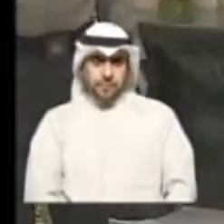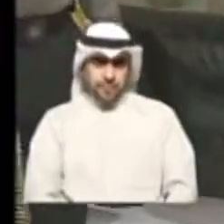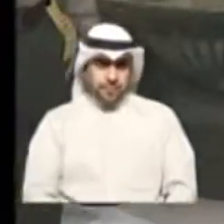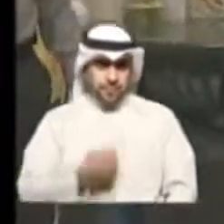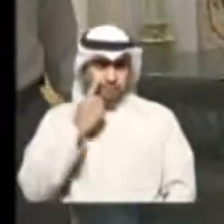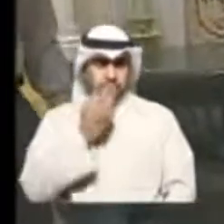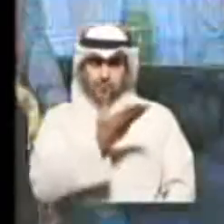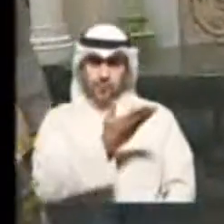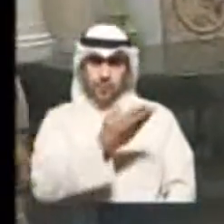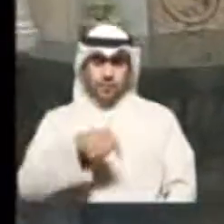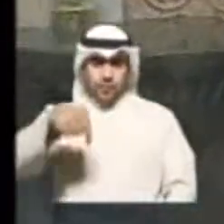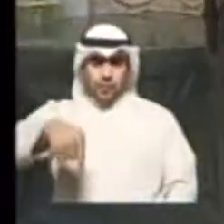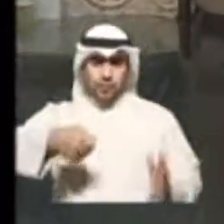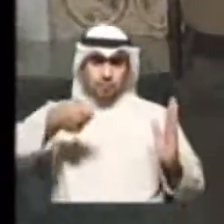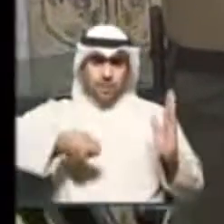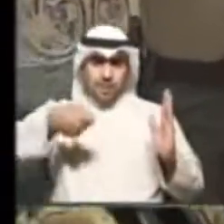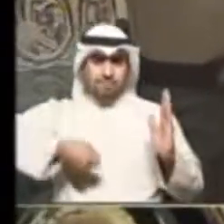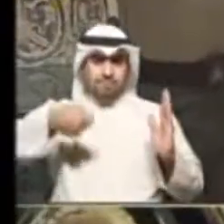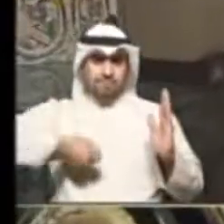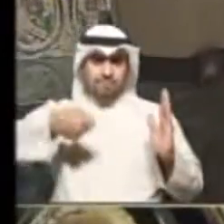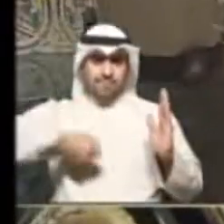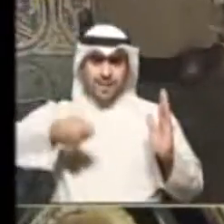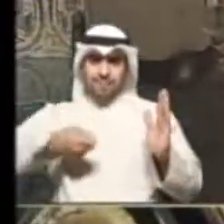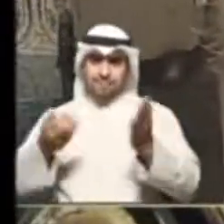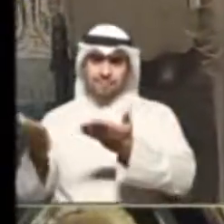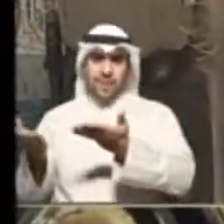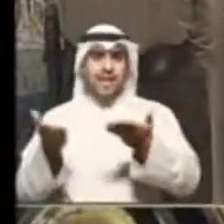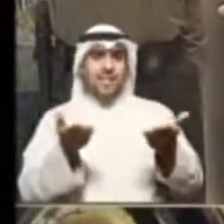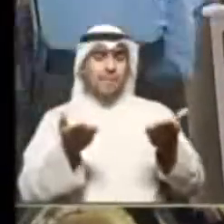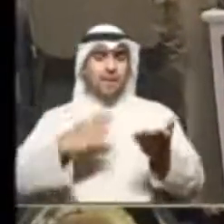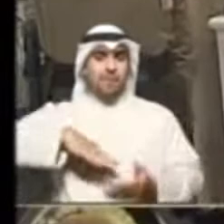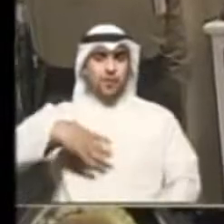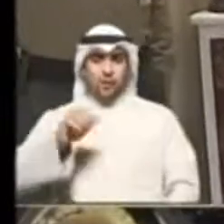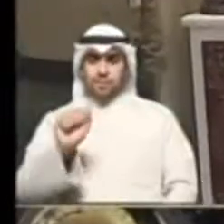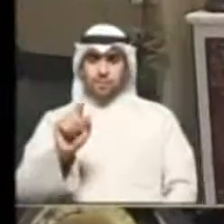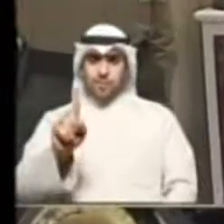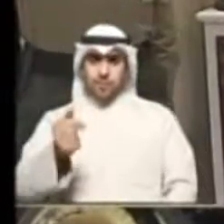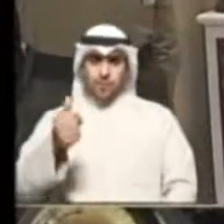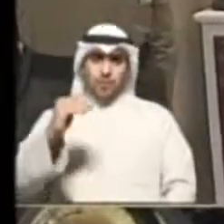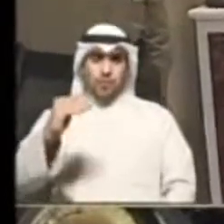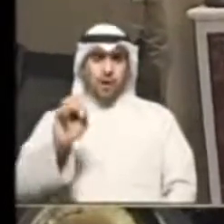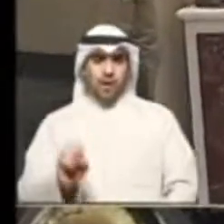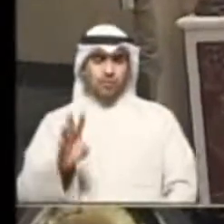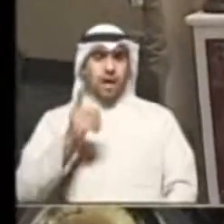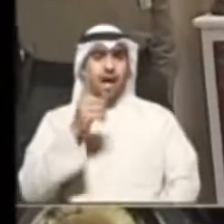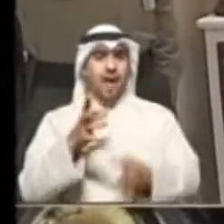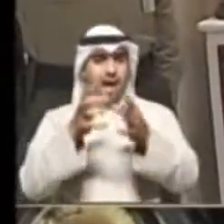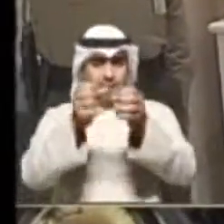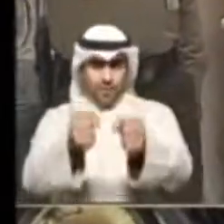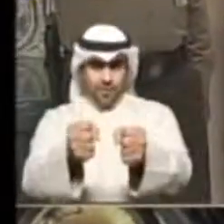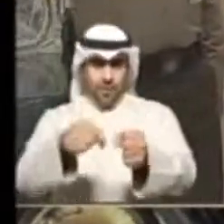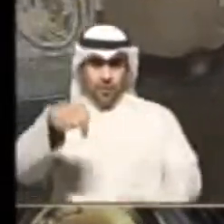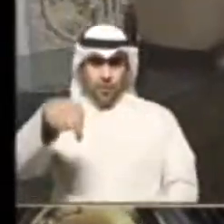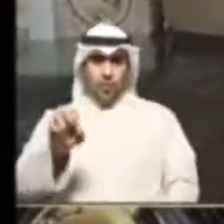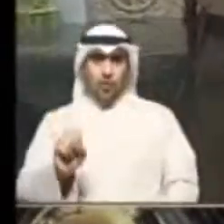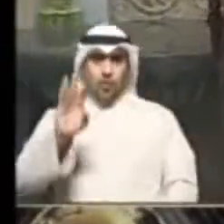استقبل حضرة صاحب السمو أمير البلاد الشيخ صباح الأحمد الجابر الصباح حفظه الله ورعاه بقصر بيان